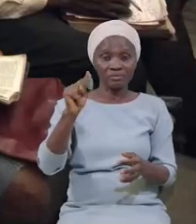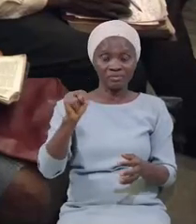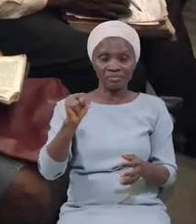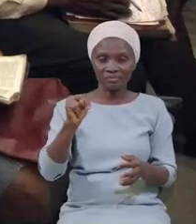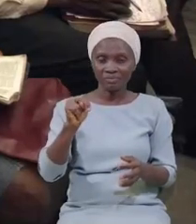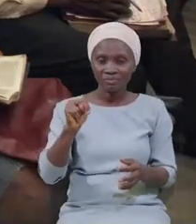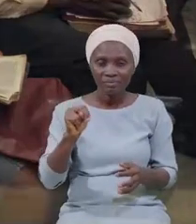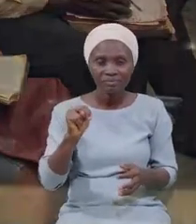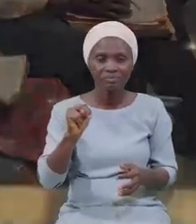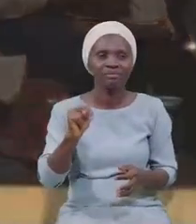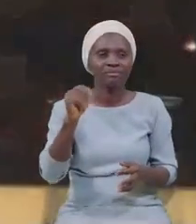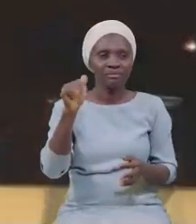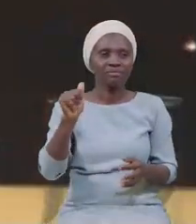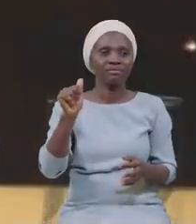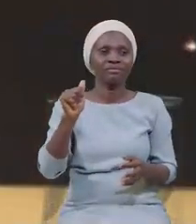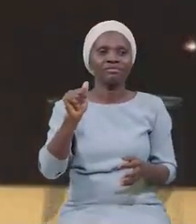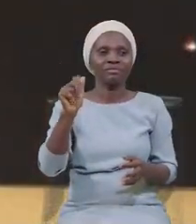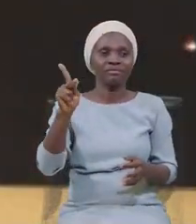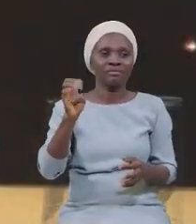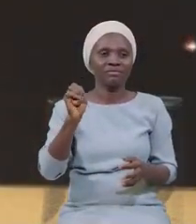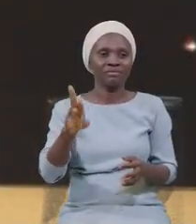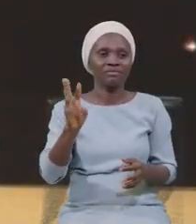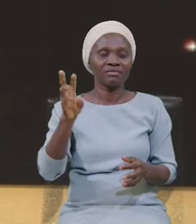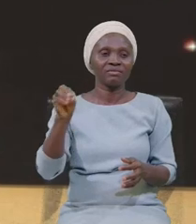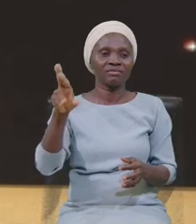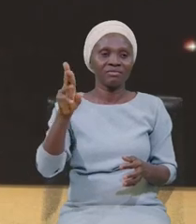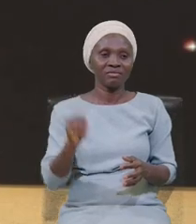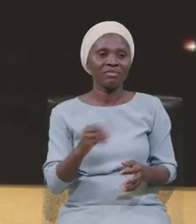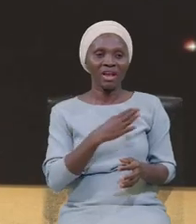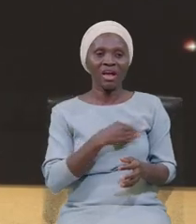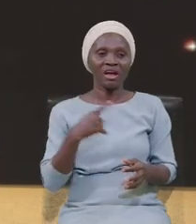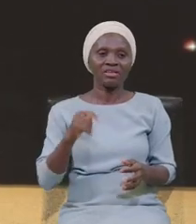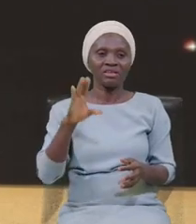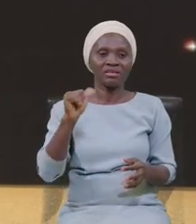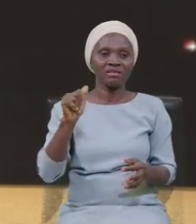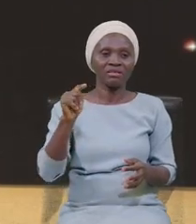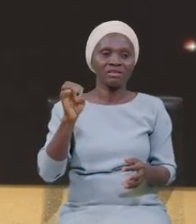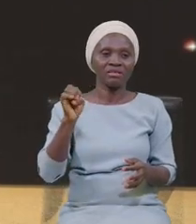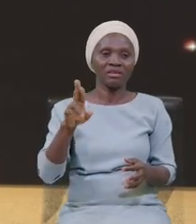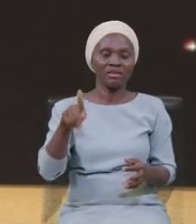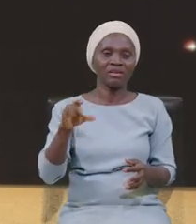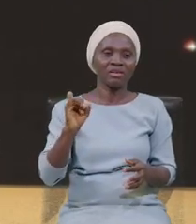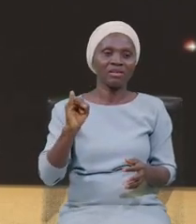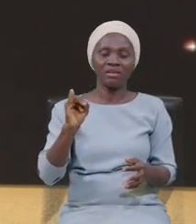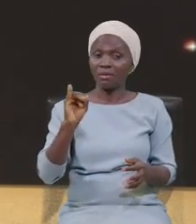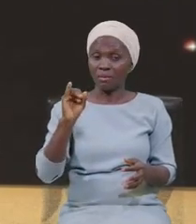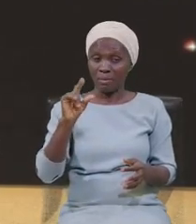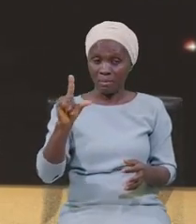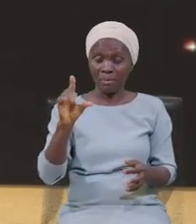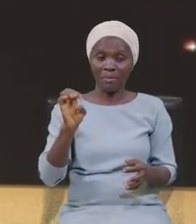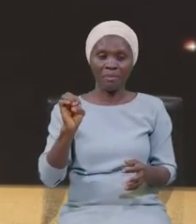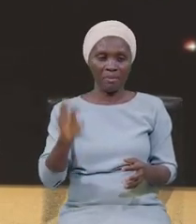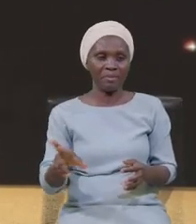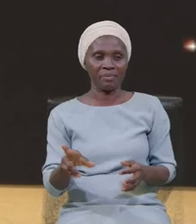et le gazam, ma grande armée que j'avais envoyée contre vous. Vous mangerez